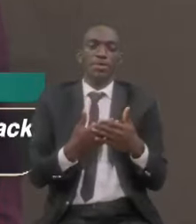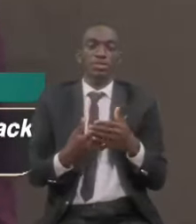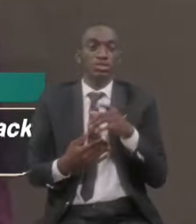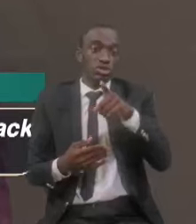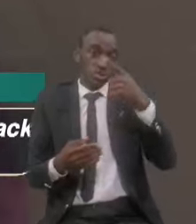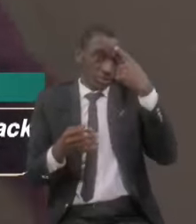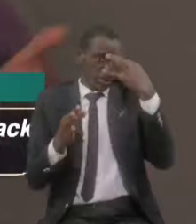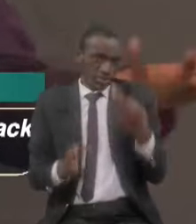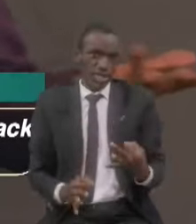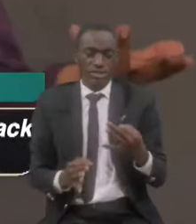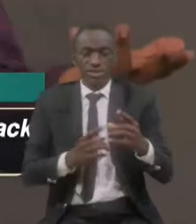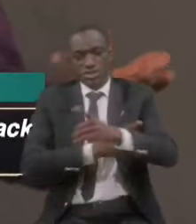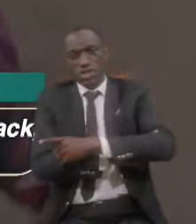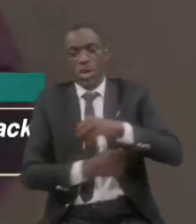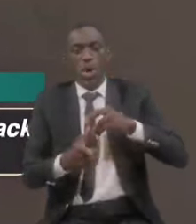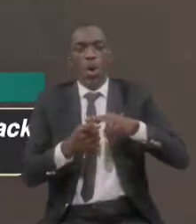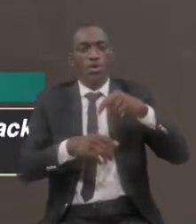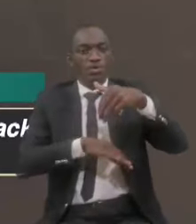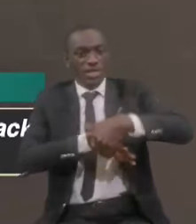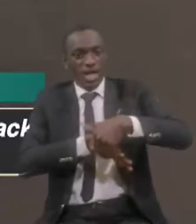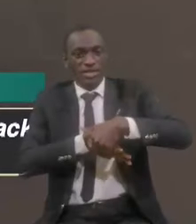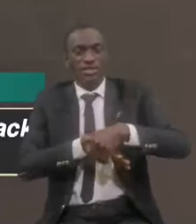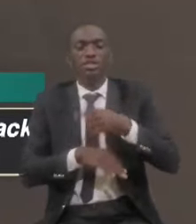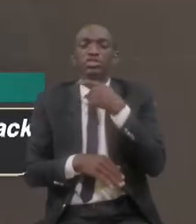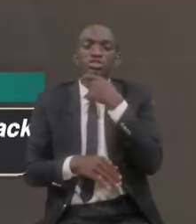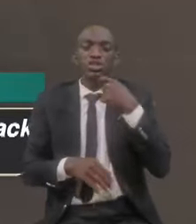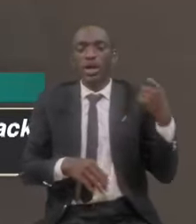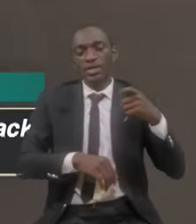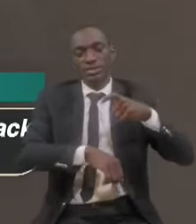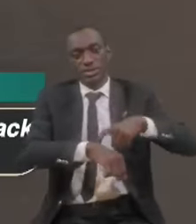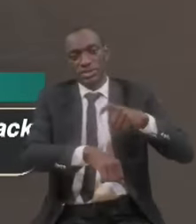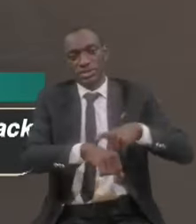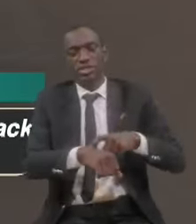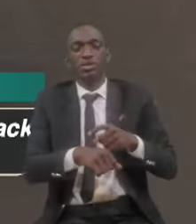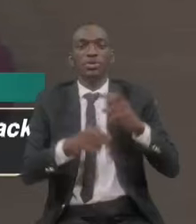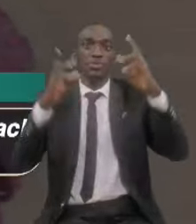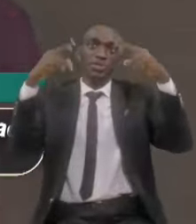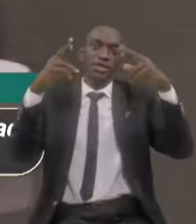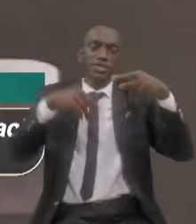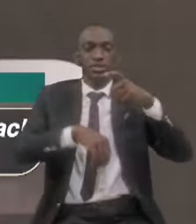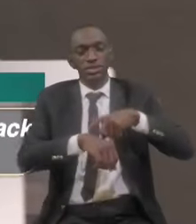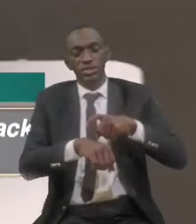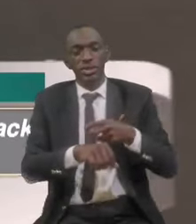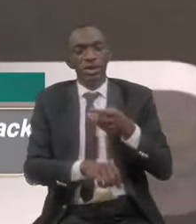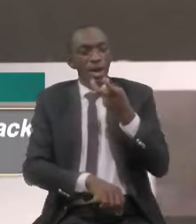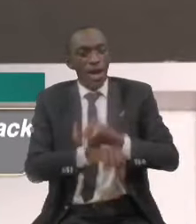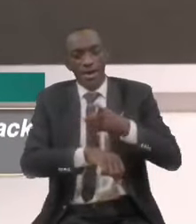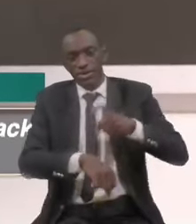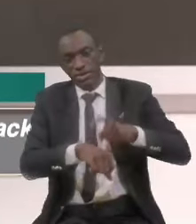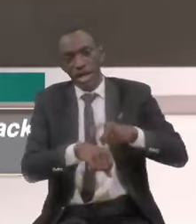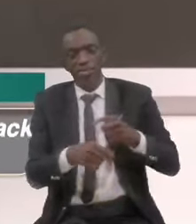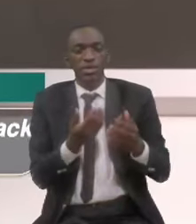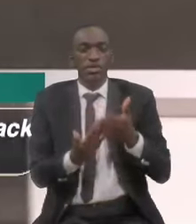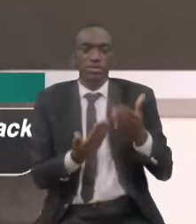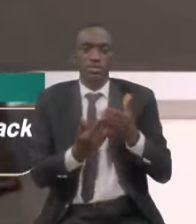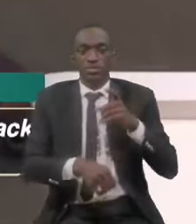saison pluvieuse, temps difficile, temps facile, et a décidé de suivre Jésus, point de